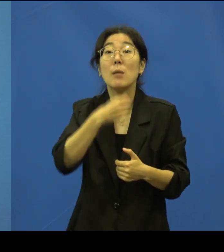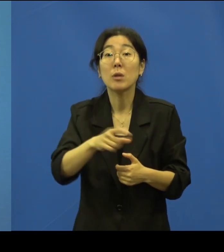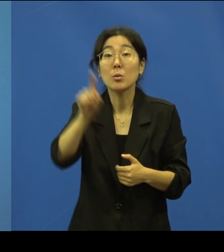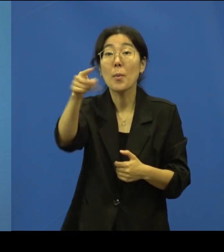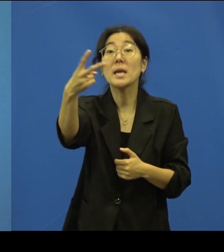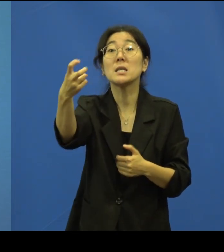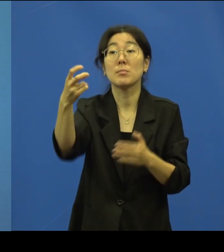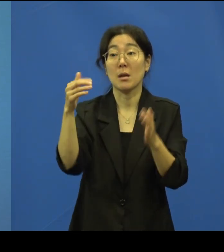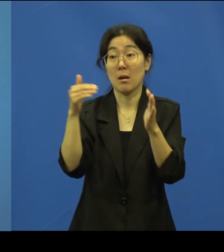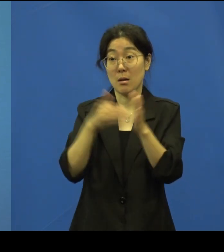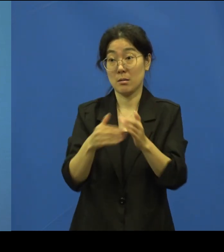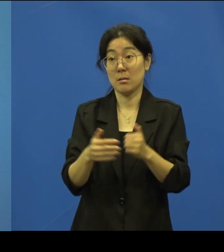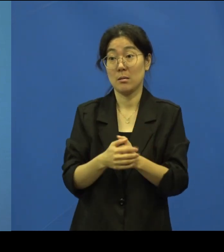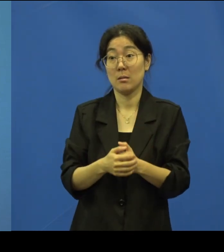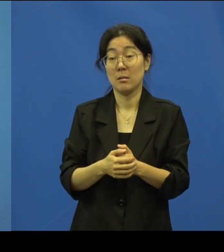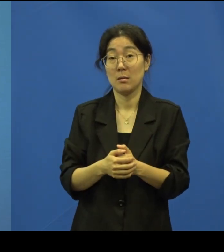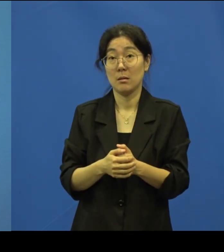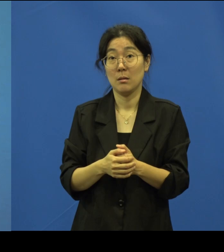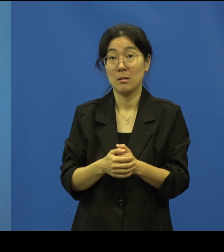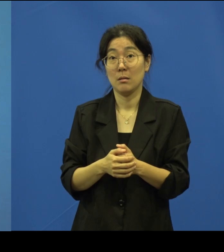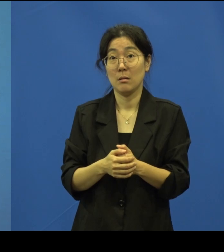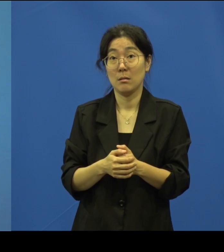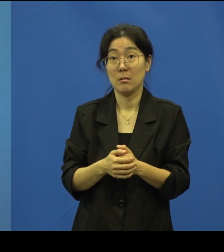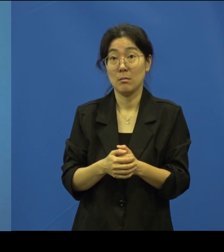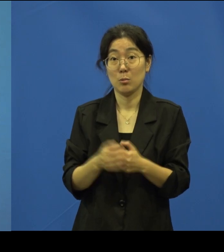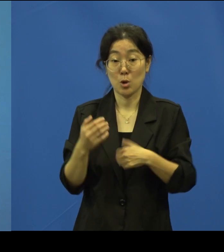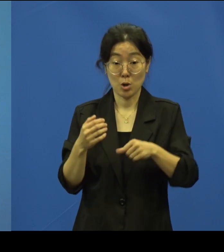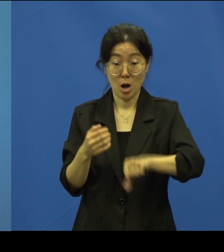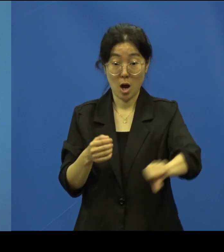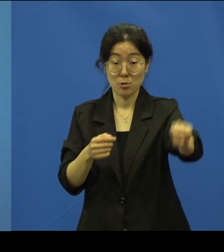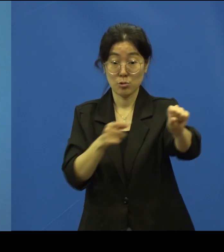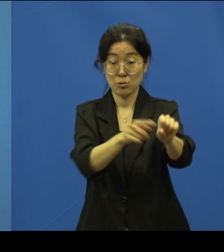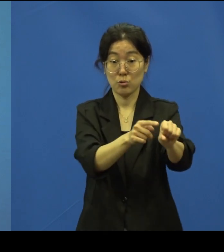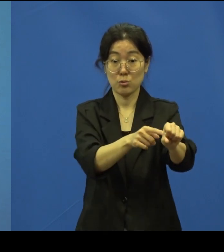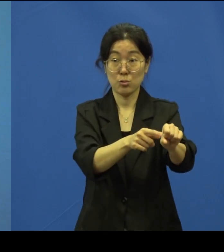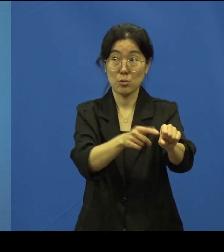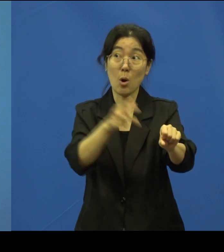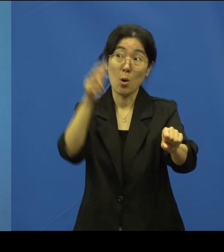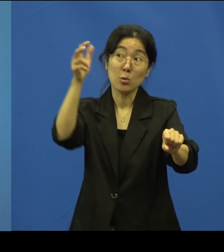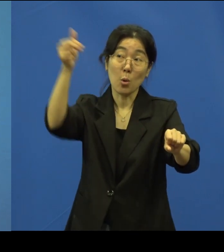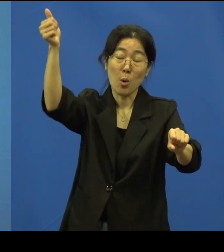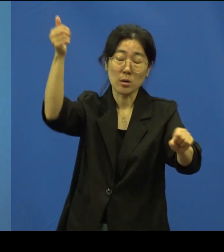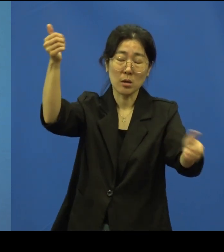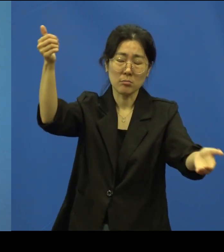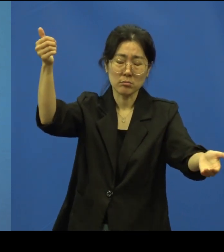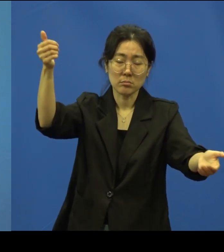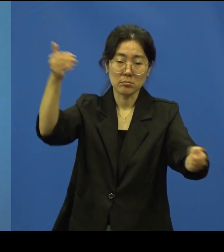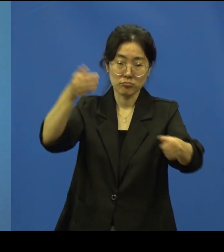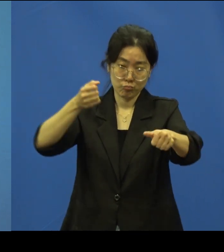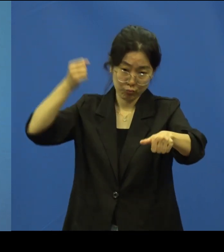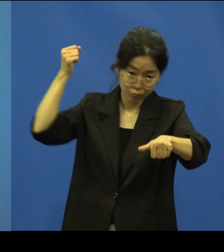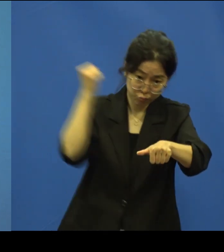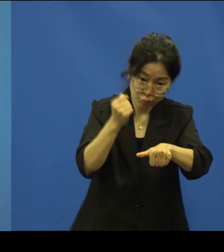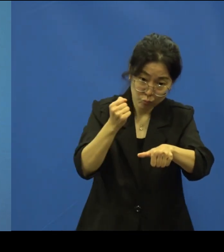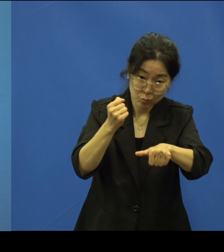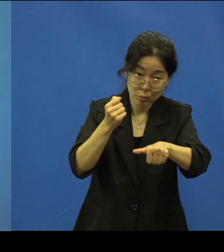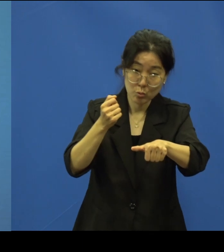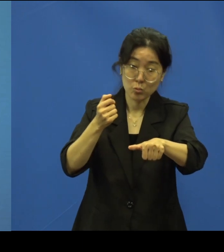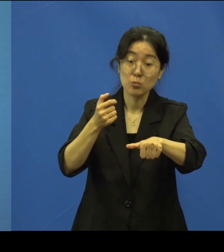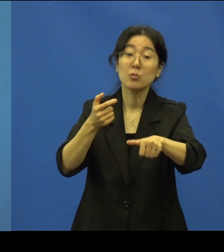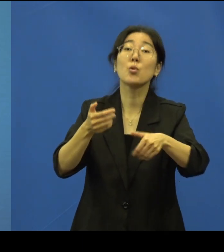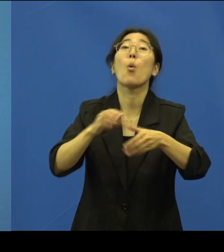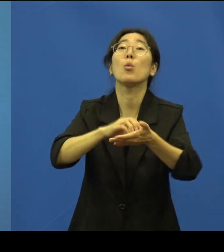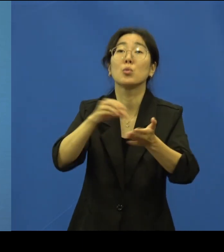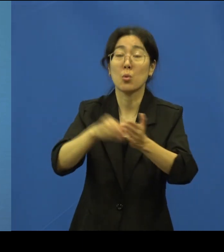때 자기 독자를 모리아산에 드릴 만큼 노년에까지 숨지는